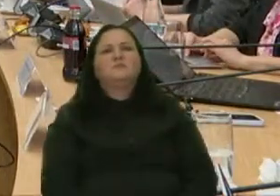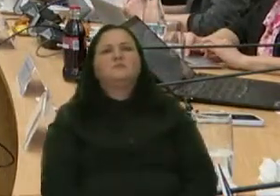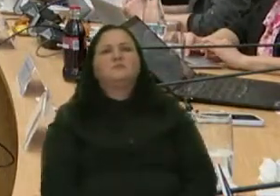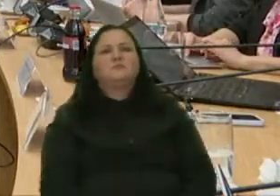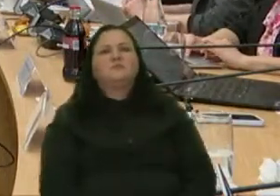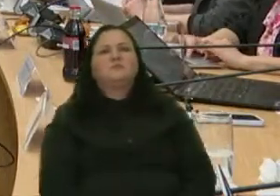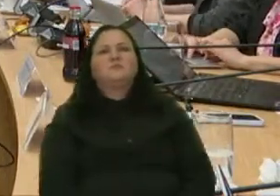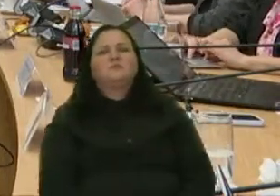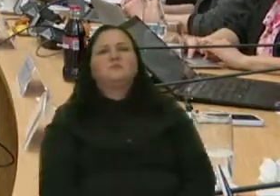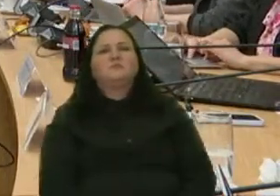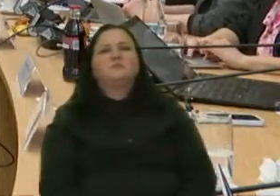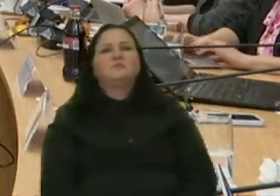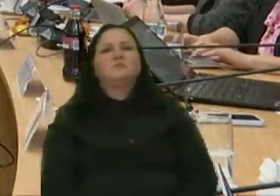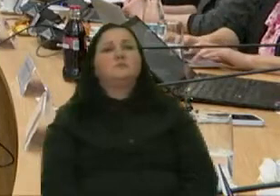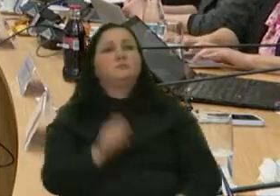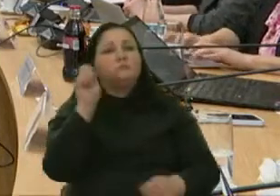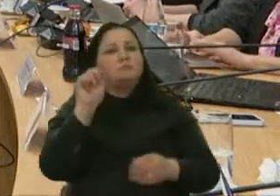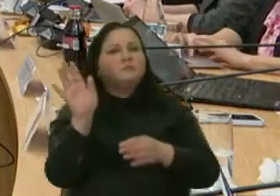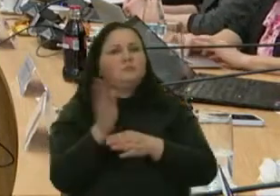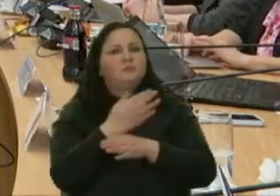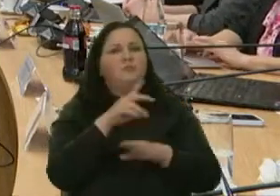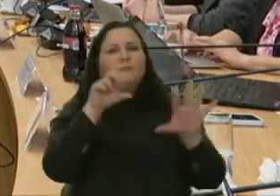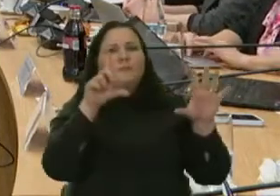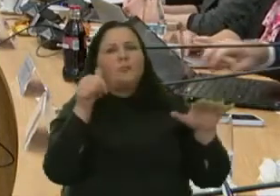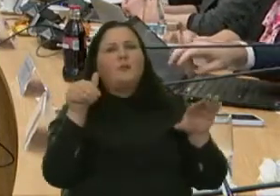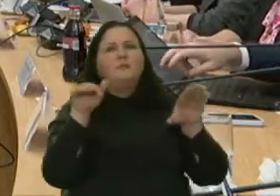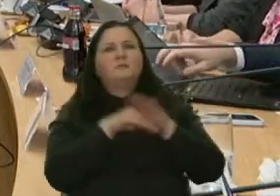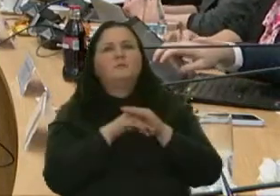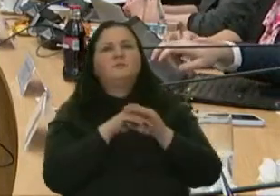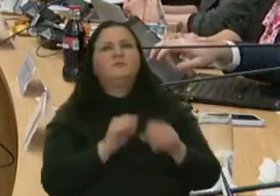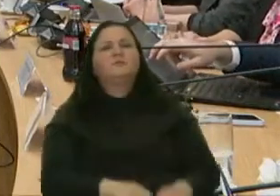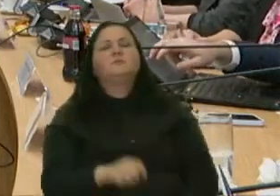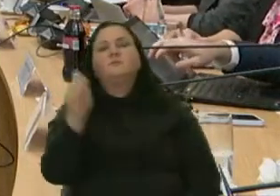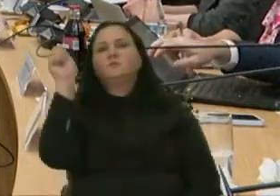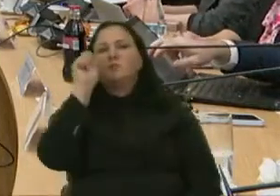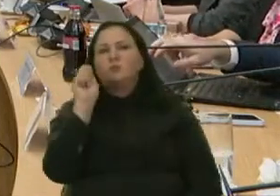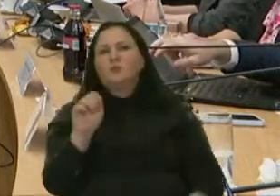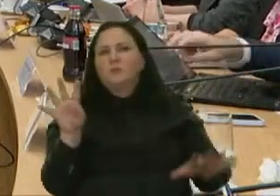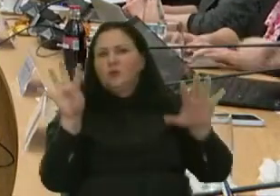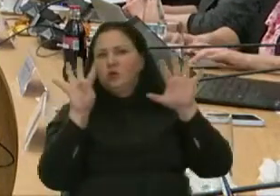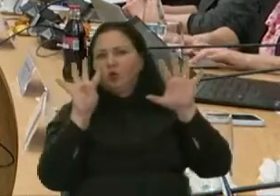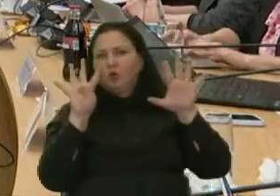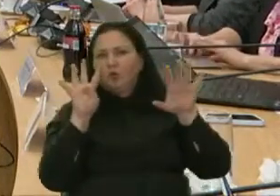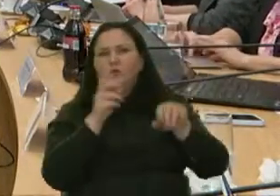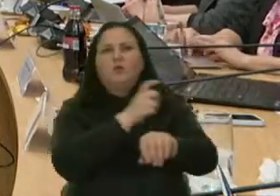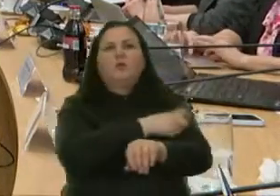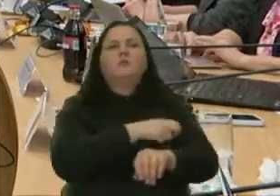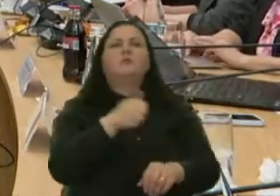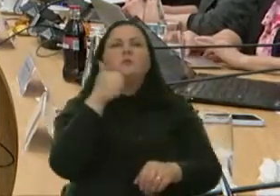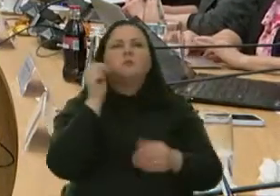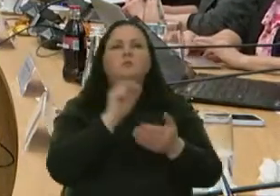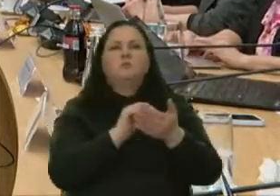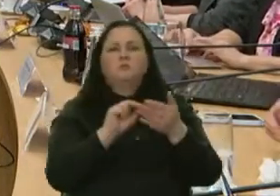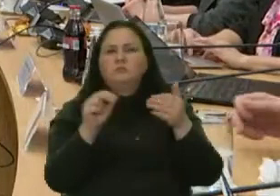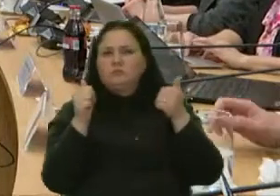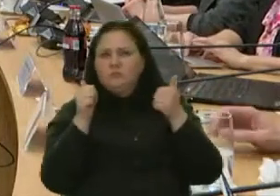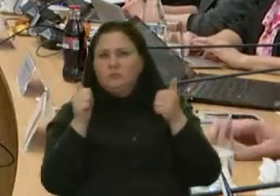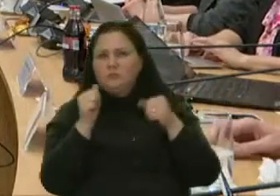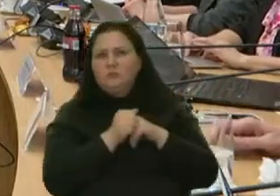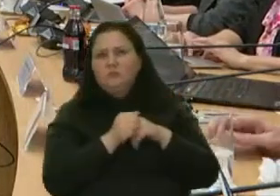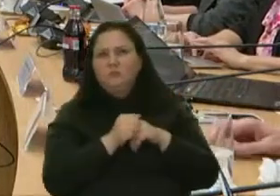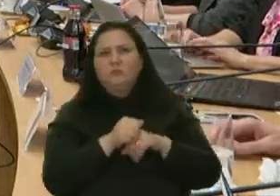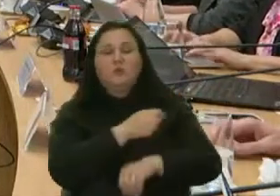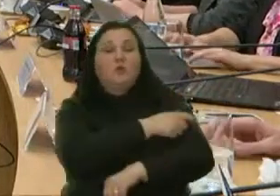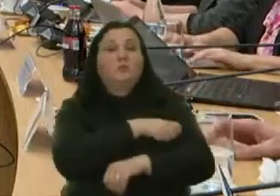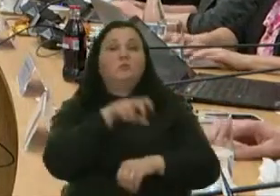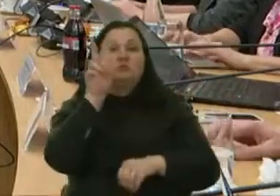8 proectul a trecut cu 26 de voturi proect de hotărâre numărul 9 Comisia 1 Comisia de buget aviz favorabil